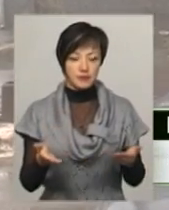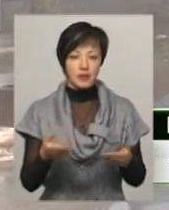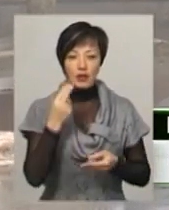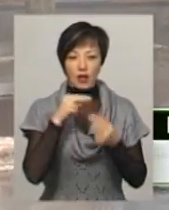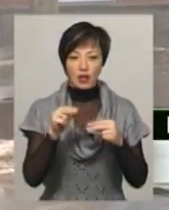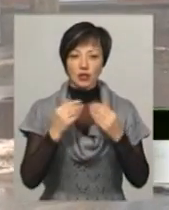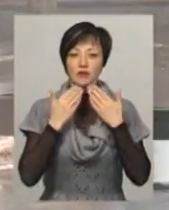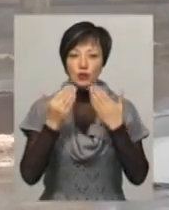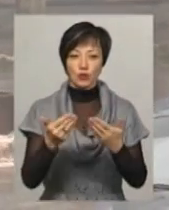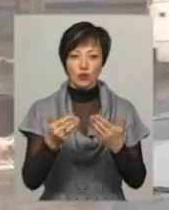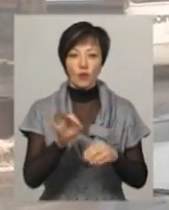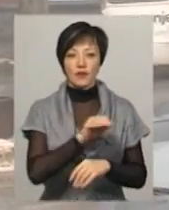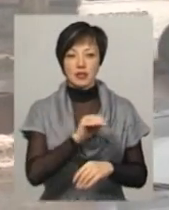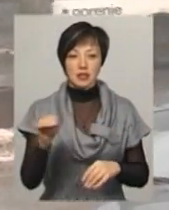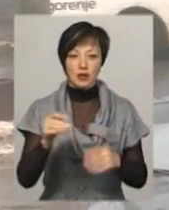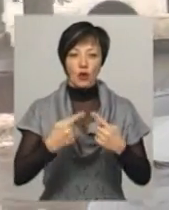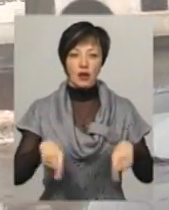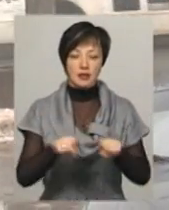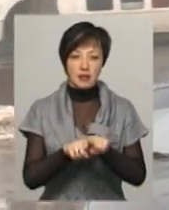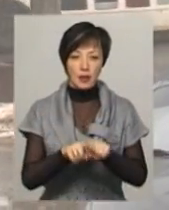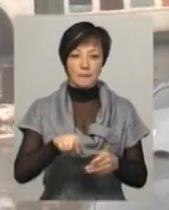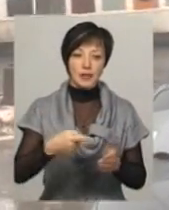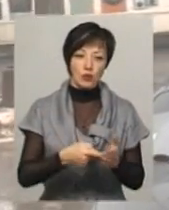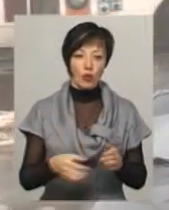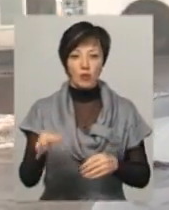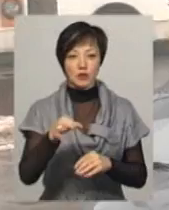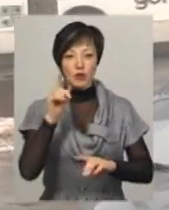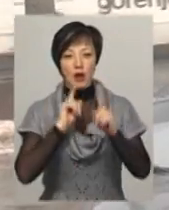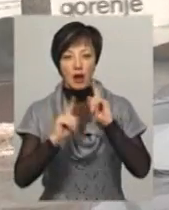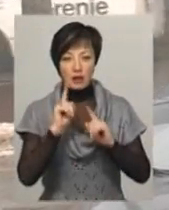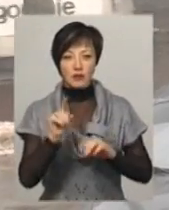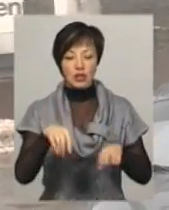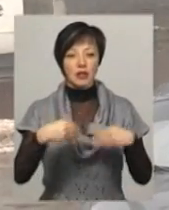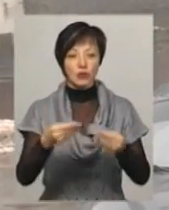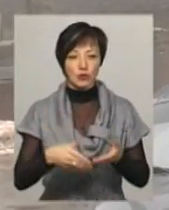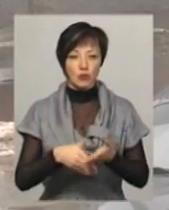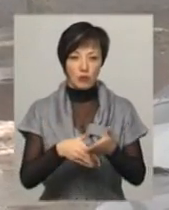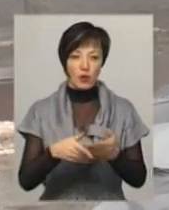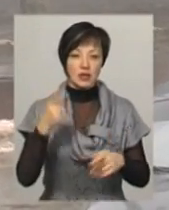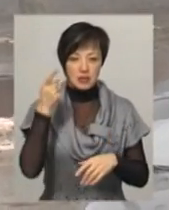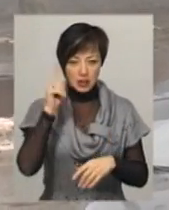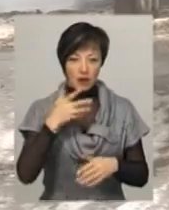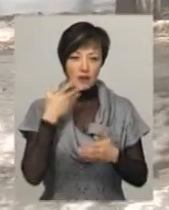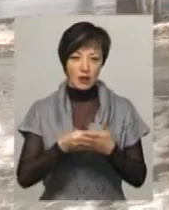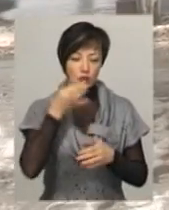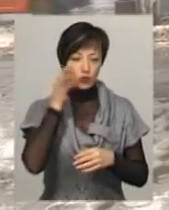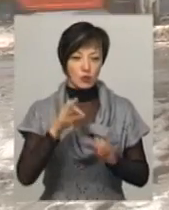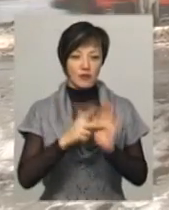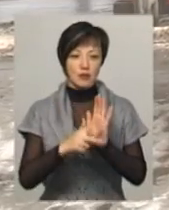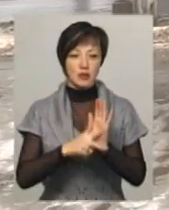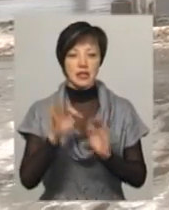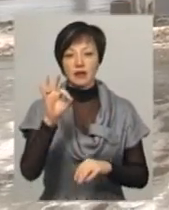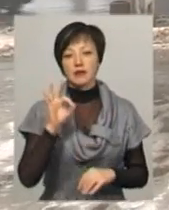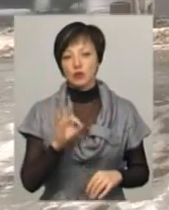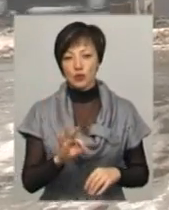Ліпше звернутися в якісь офіційні організації, ті самі навіть міську чи обласну раду, вони нададуть допомогу, я вже знаю з власного досвіду.